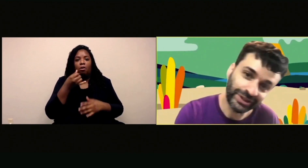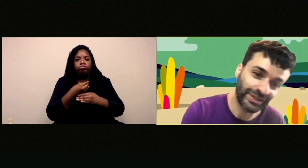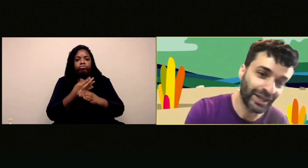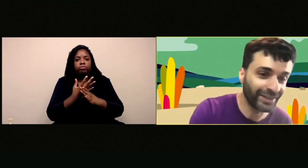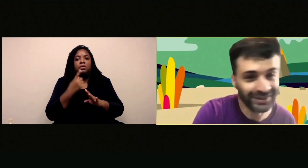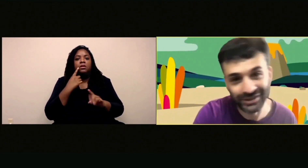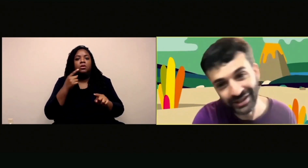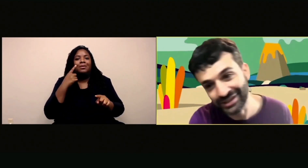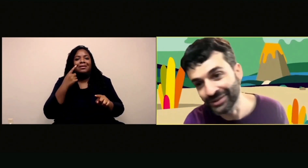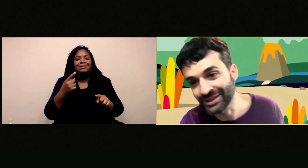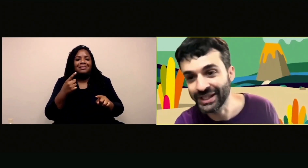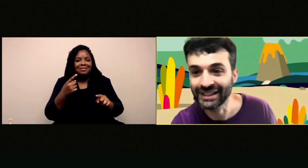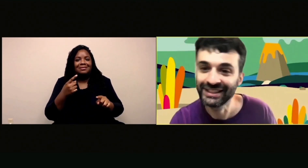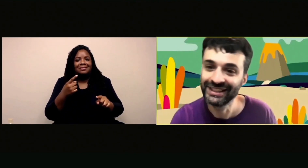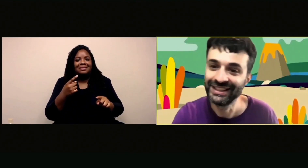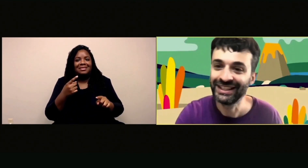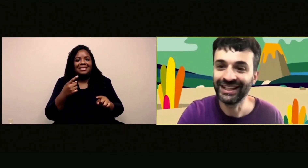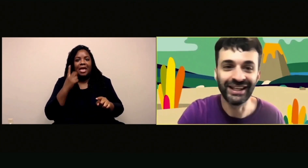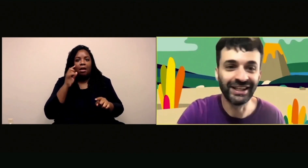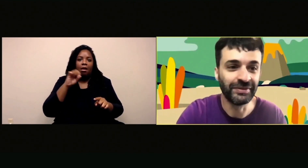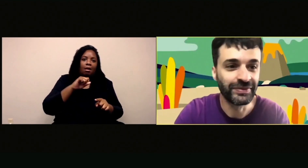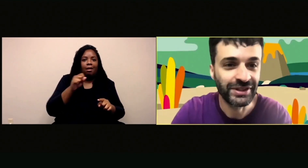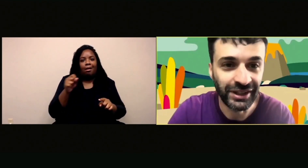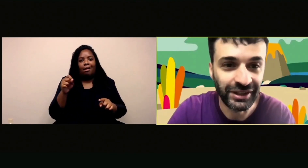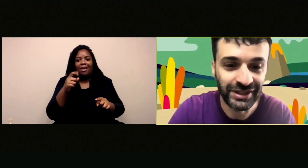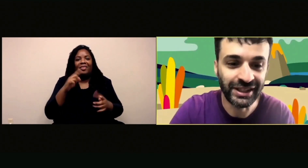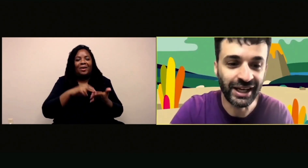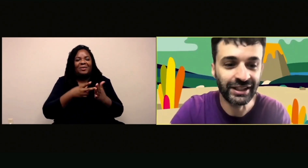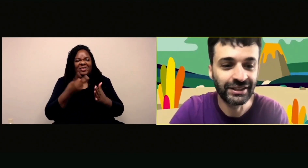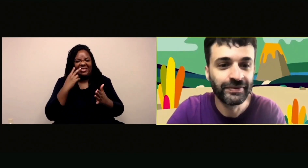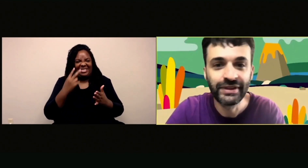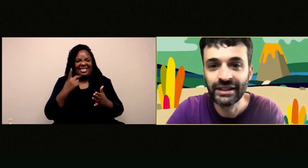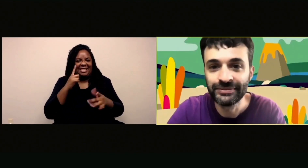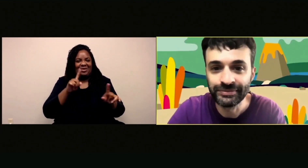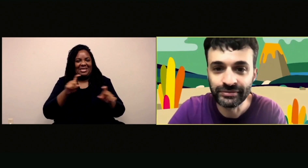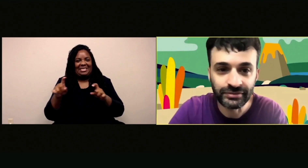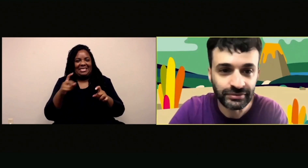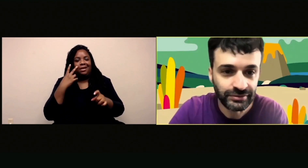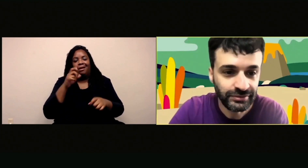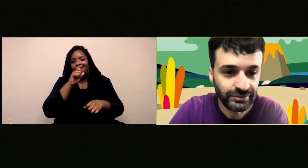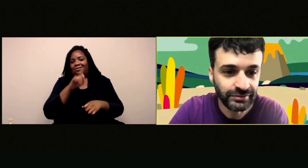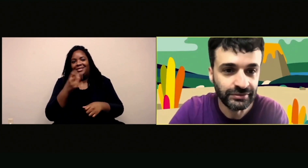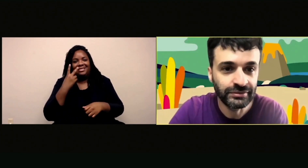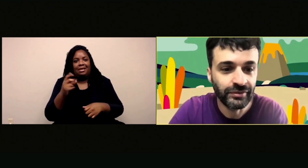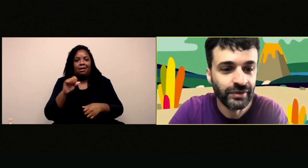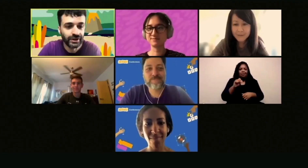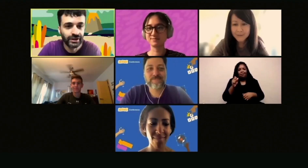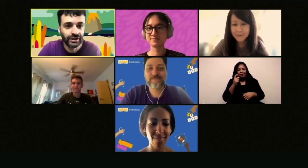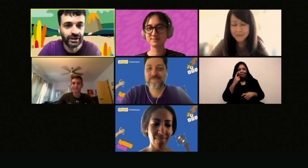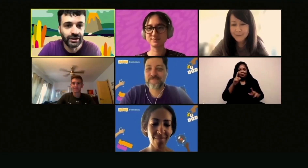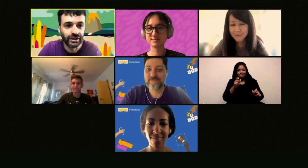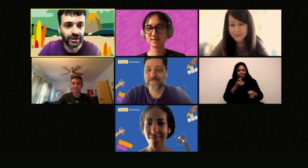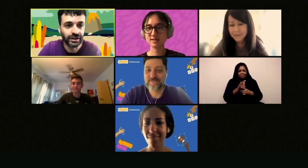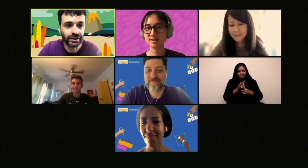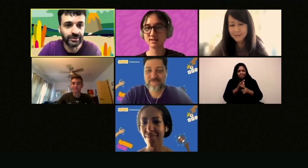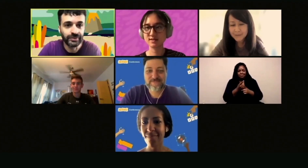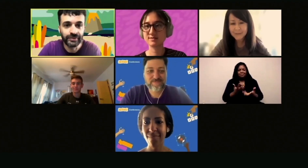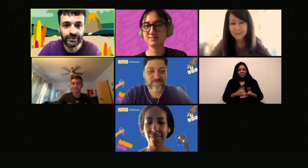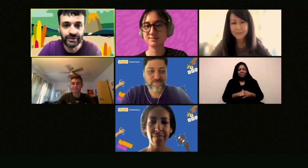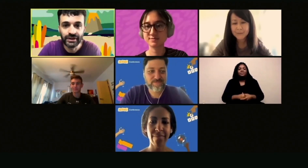della faccia, del viso. A volte voi potete vedere che le persone possono muovere...